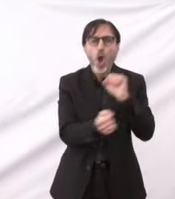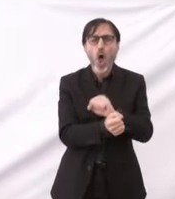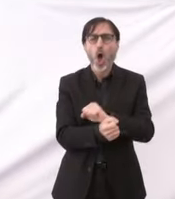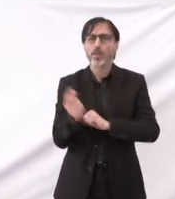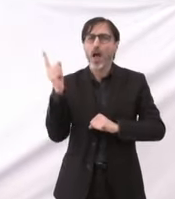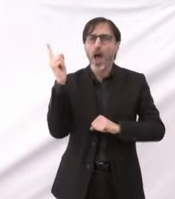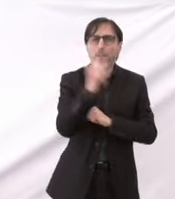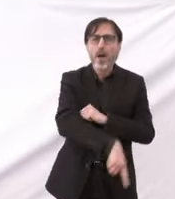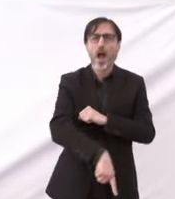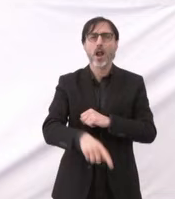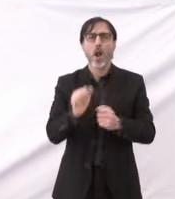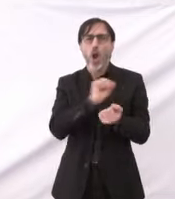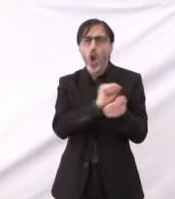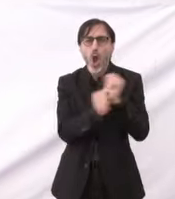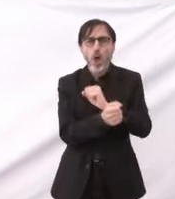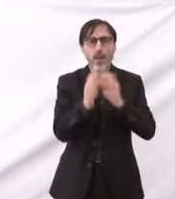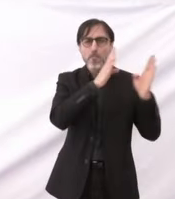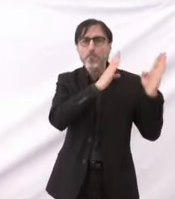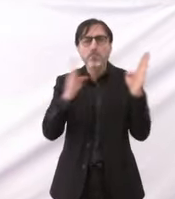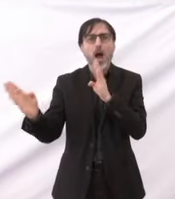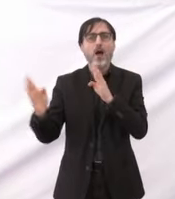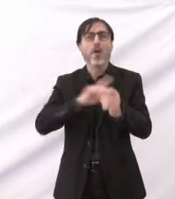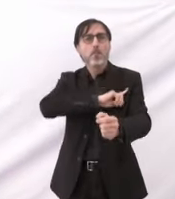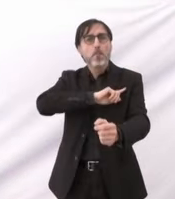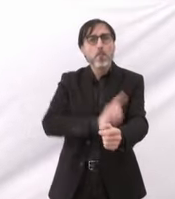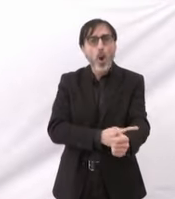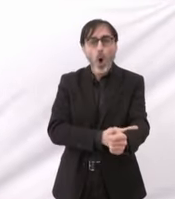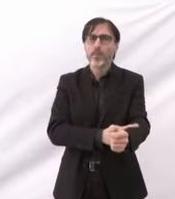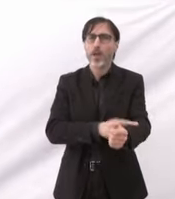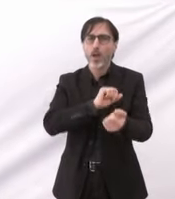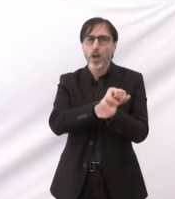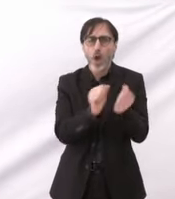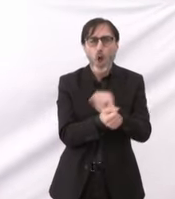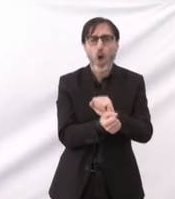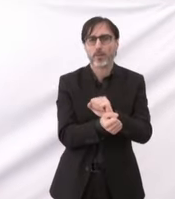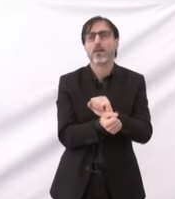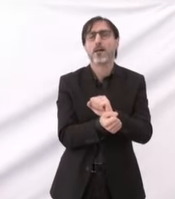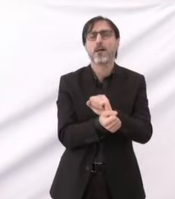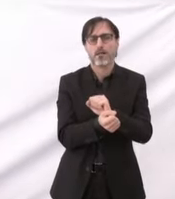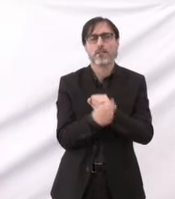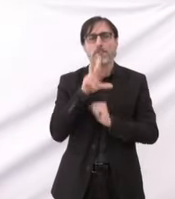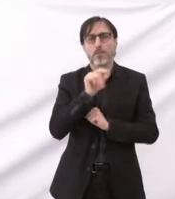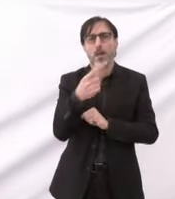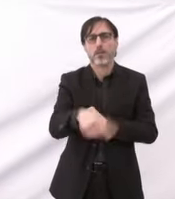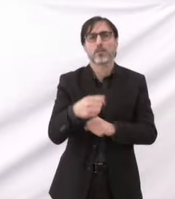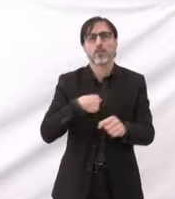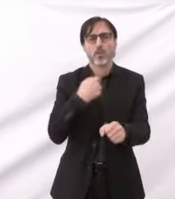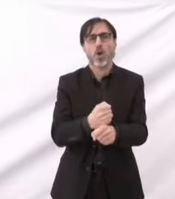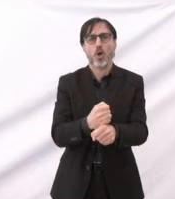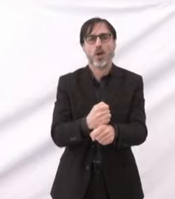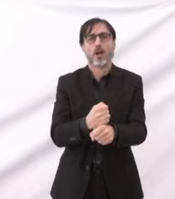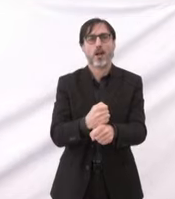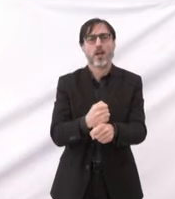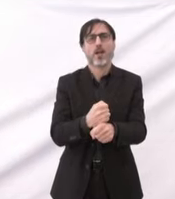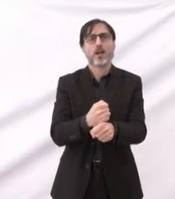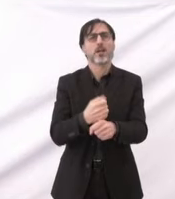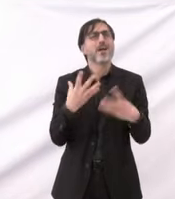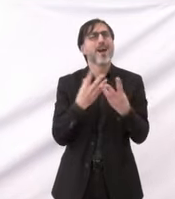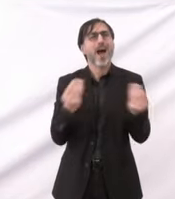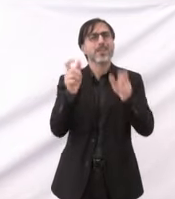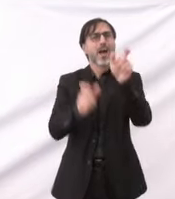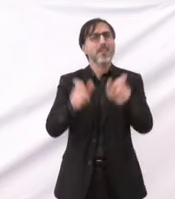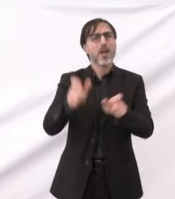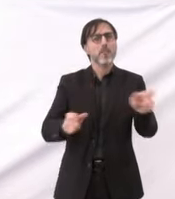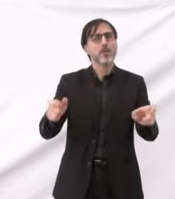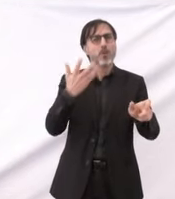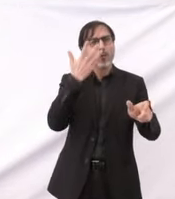al male, alle mafie, a quei poteri, a quei poteri. Sappi che c'è tanta gente